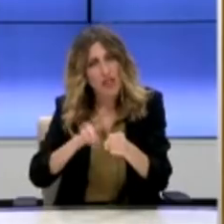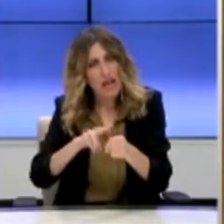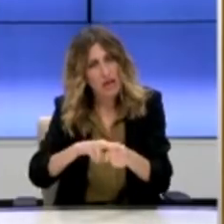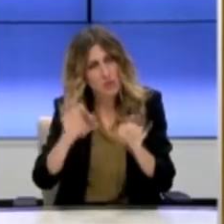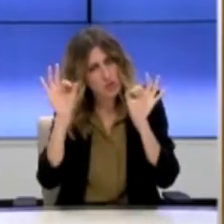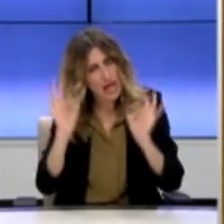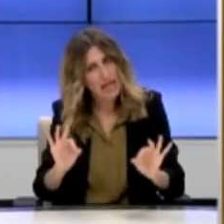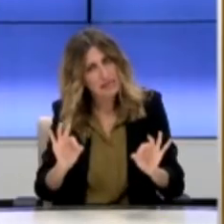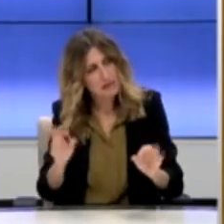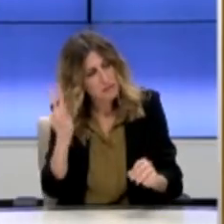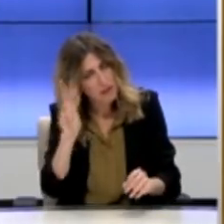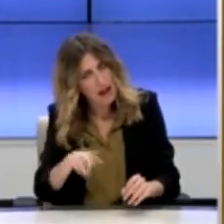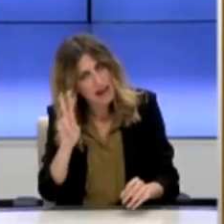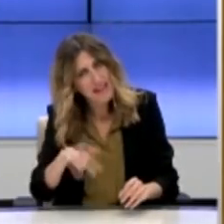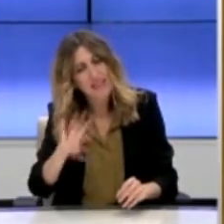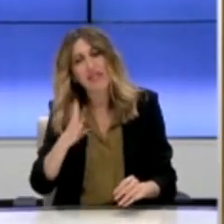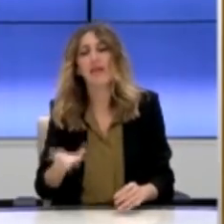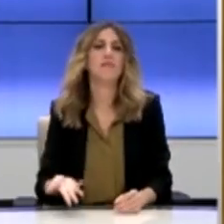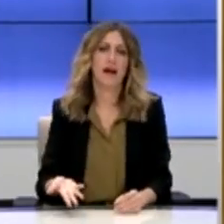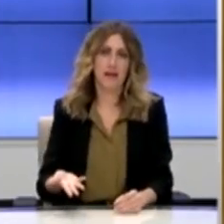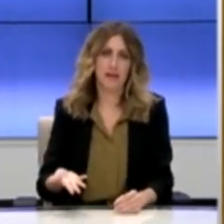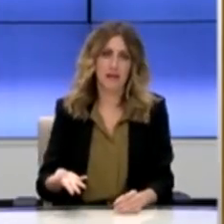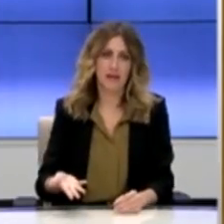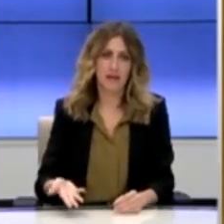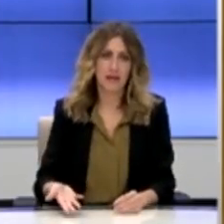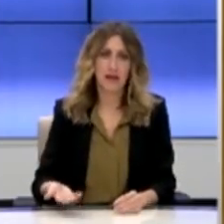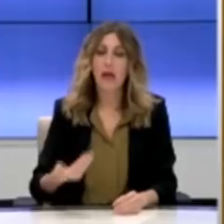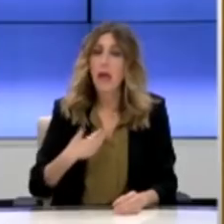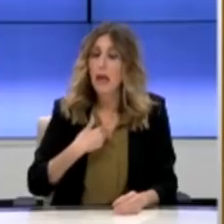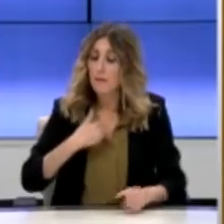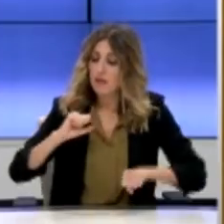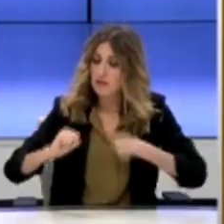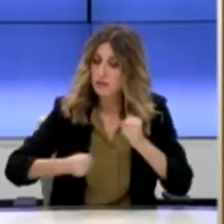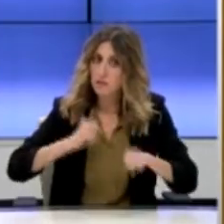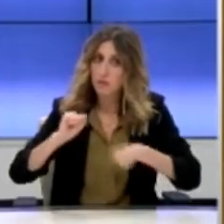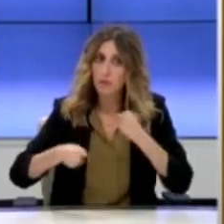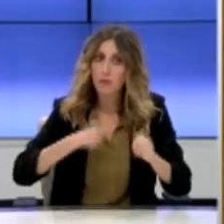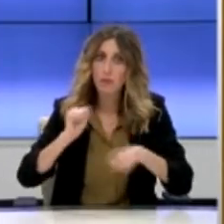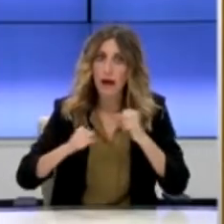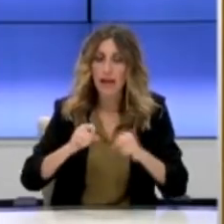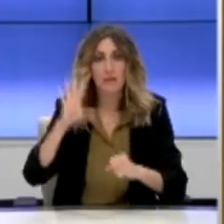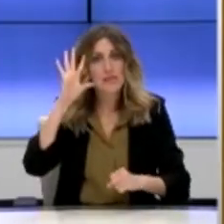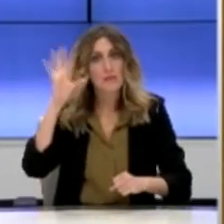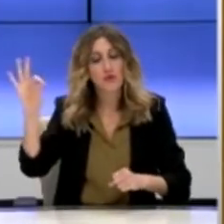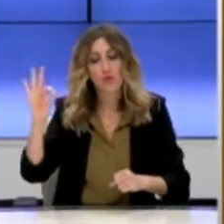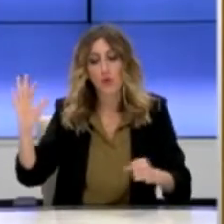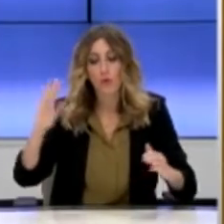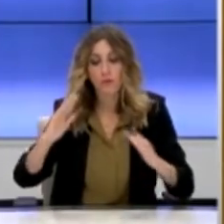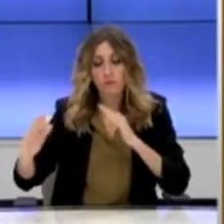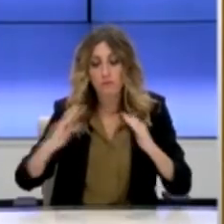Ευρωπαϊκής Ένωσης, αυτό είναι οι αγώνες που έγιναν για την υπεράσπιση του δημόσιου συστήματος